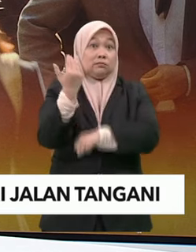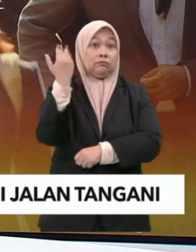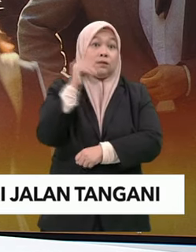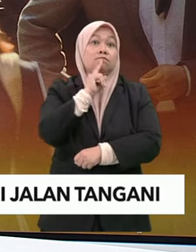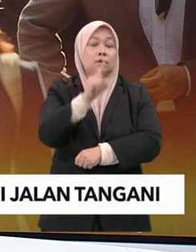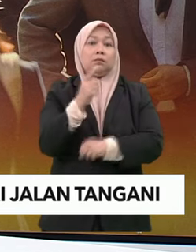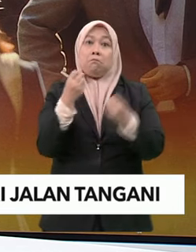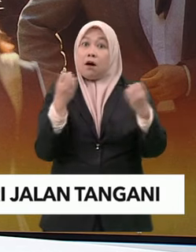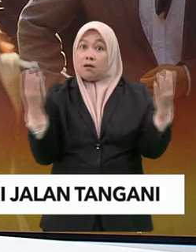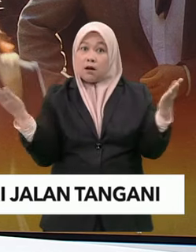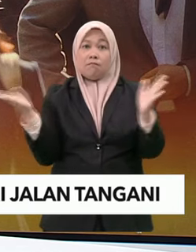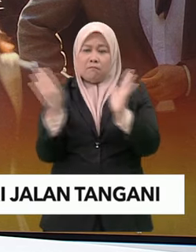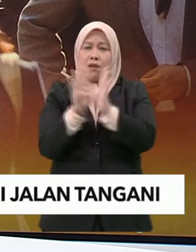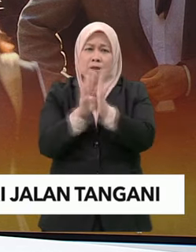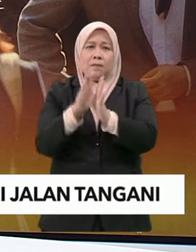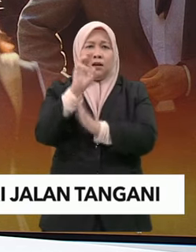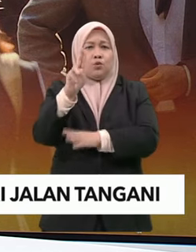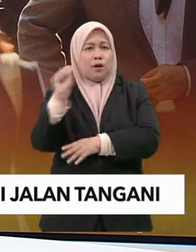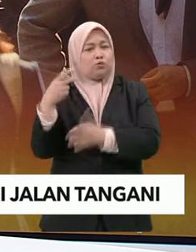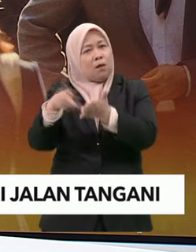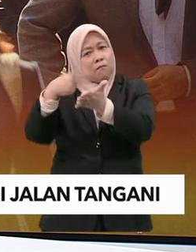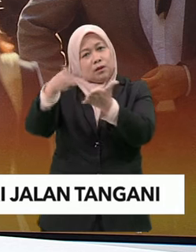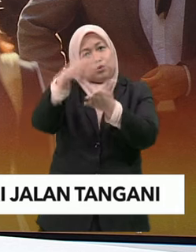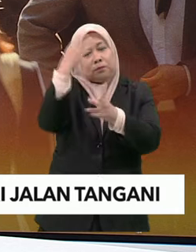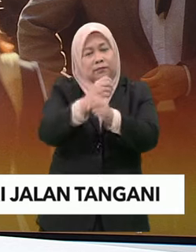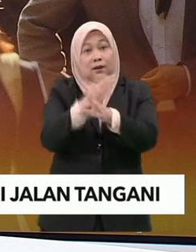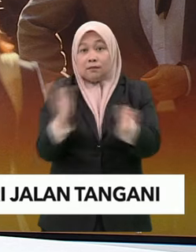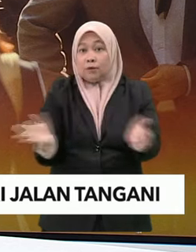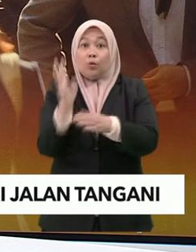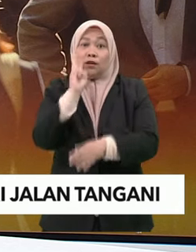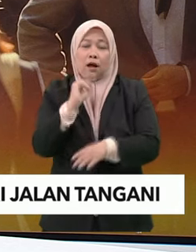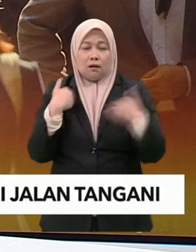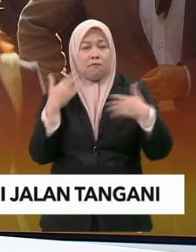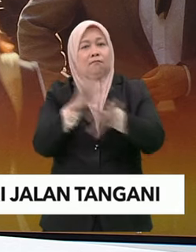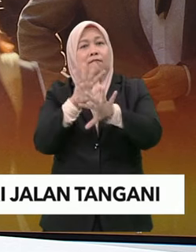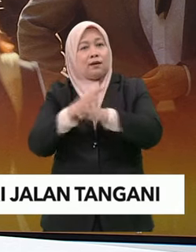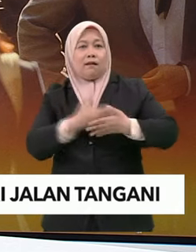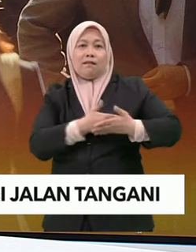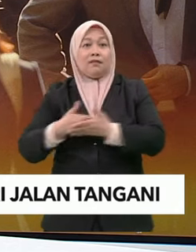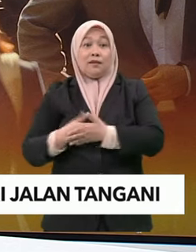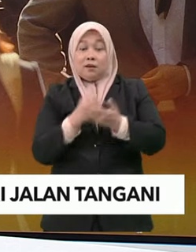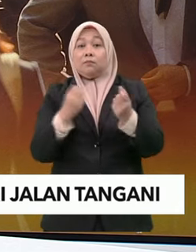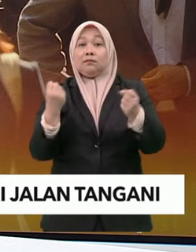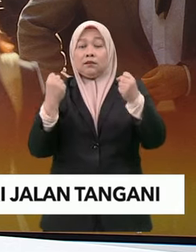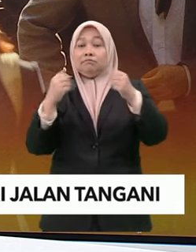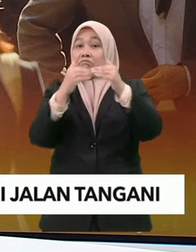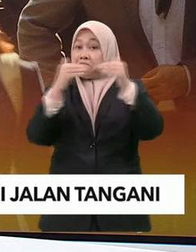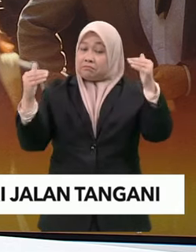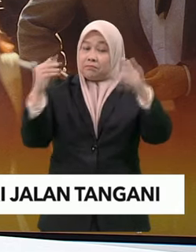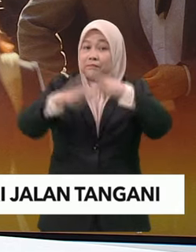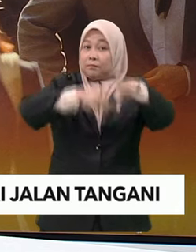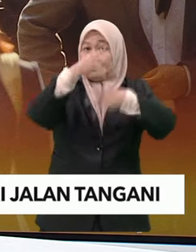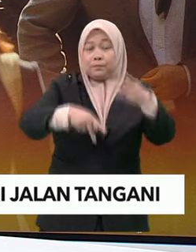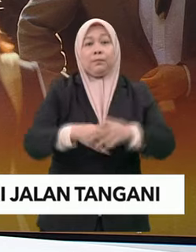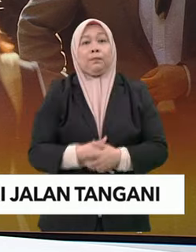walaupun berbilion dolar sudah dibelanjakan dalam usaha menggalakkan wanita mempunyai Lebih ramai anak dan mengekalkan kestabilan